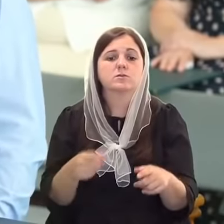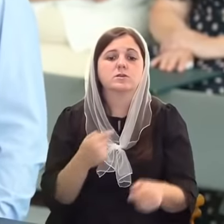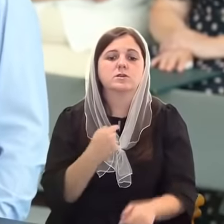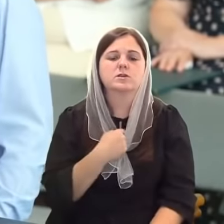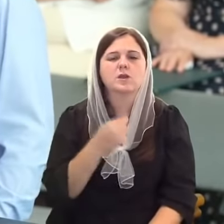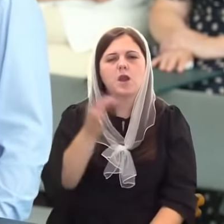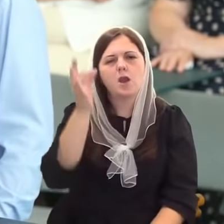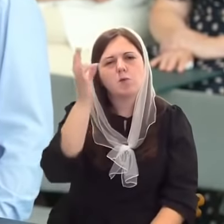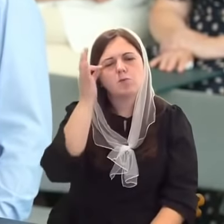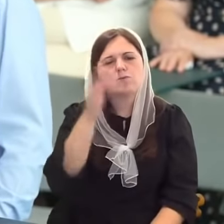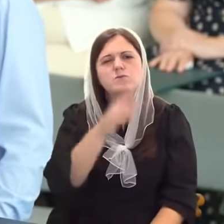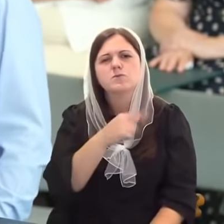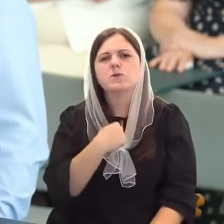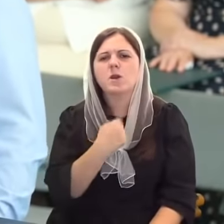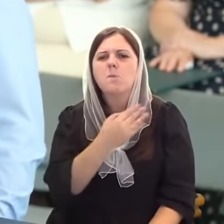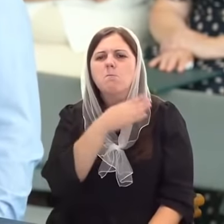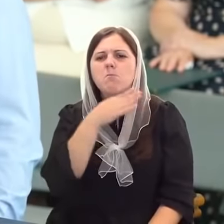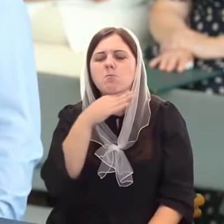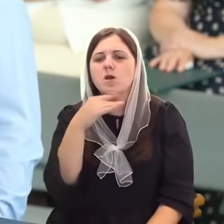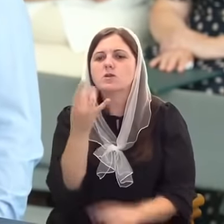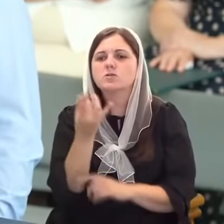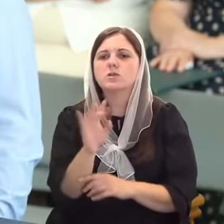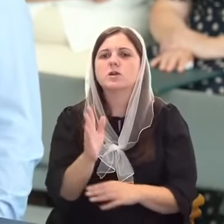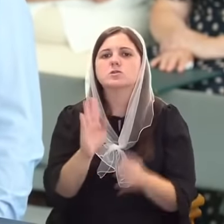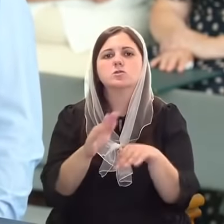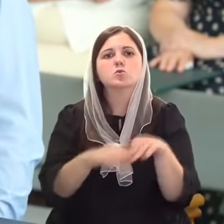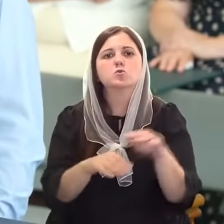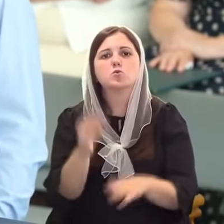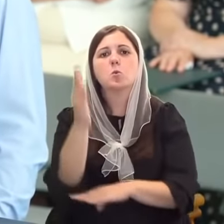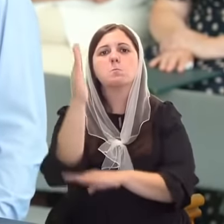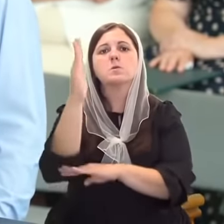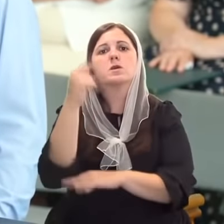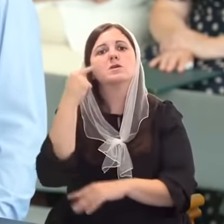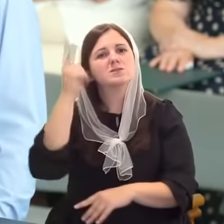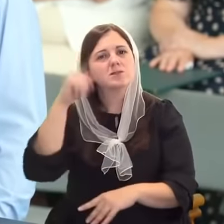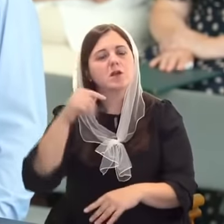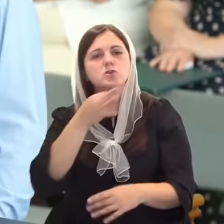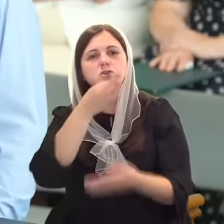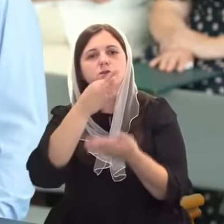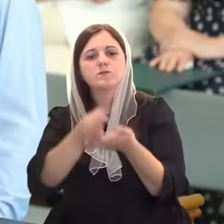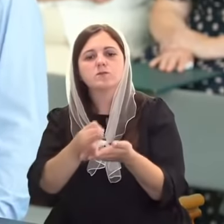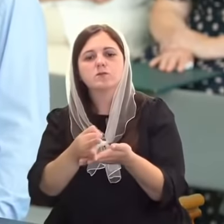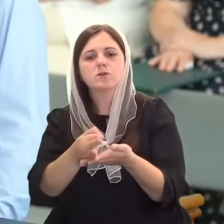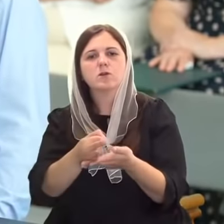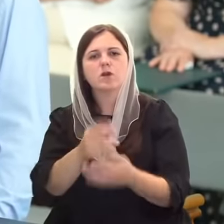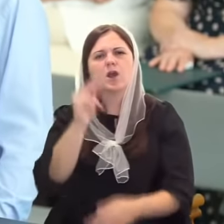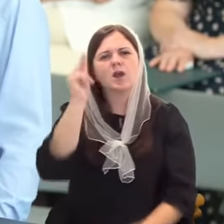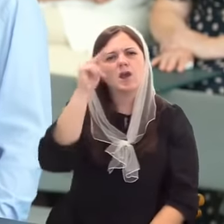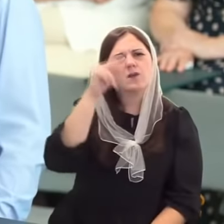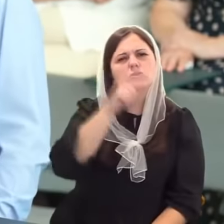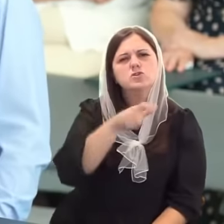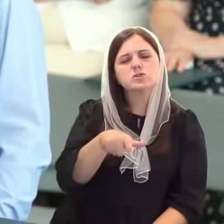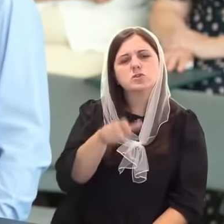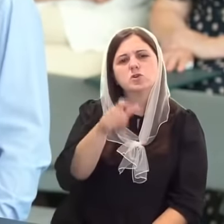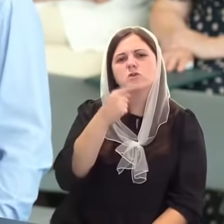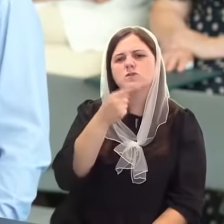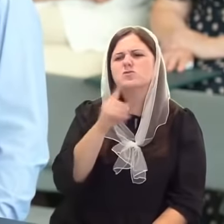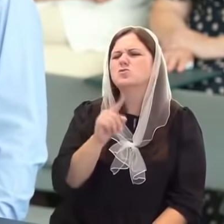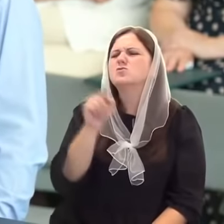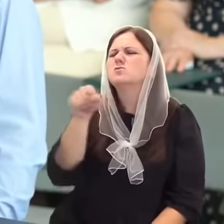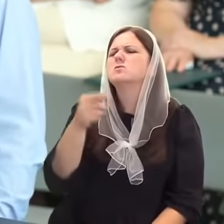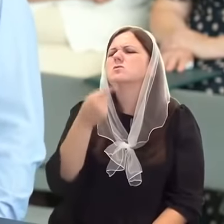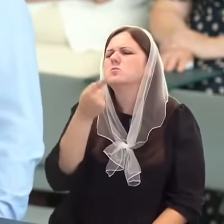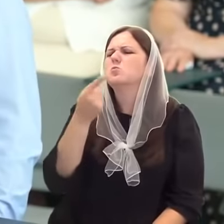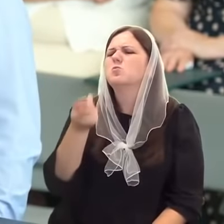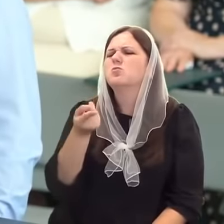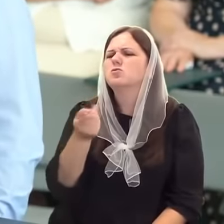не раз я поднимал руку, зная ответ, говоря, учитель говорил мне, что ты там бормочешь, что